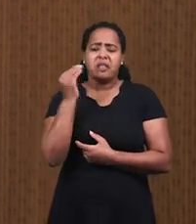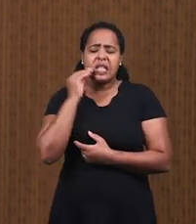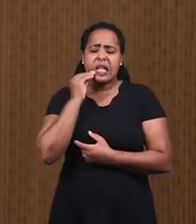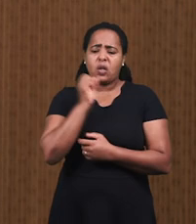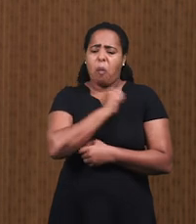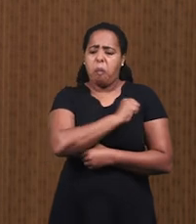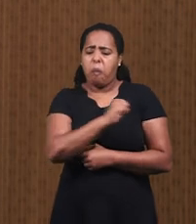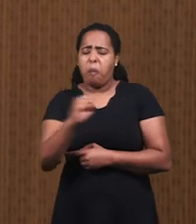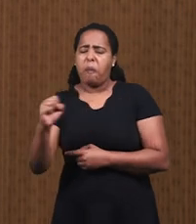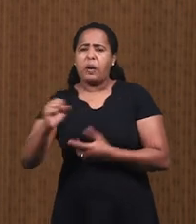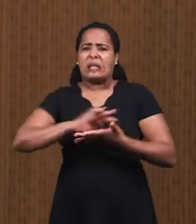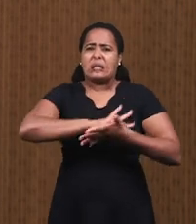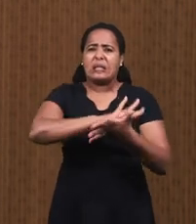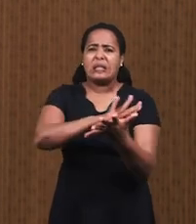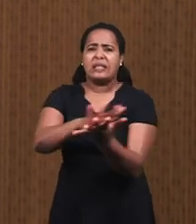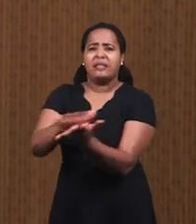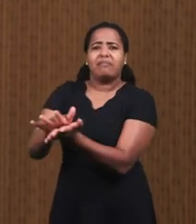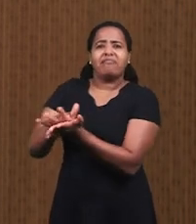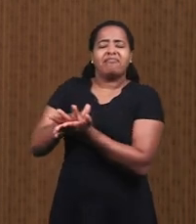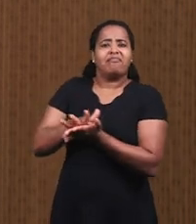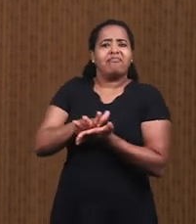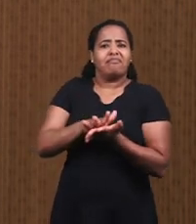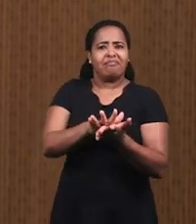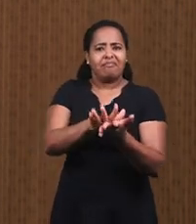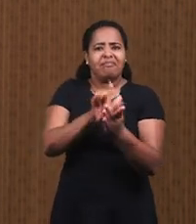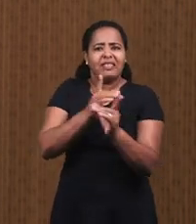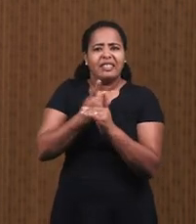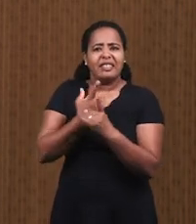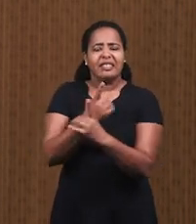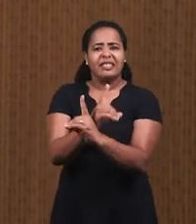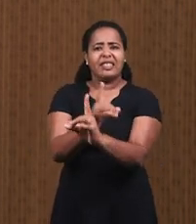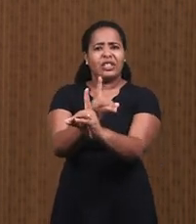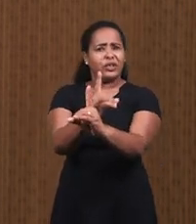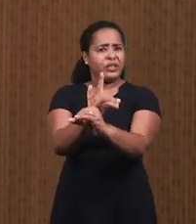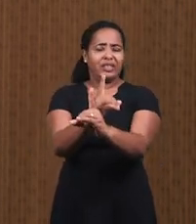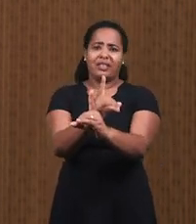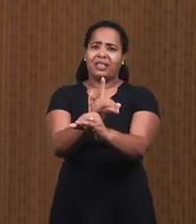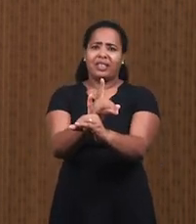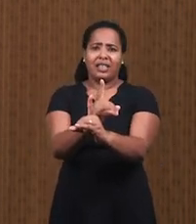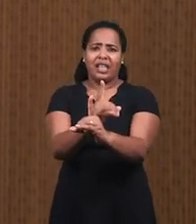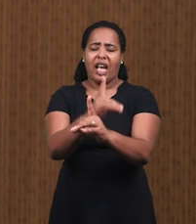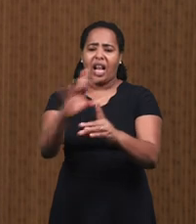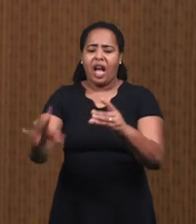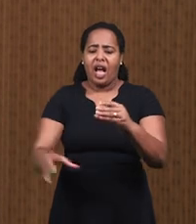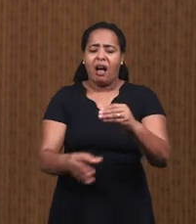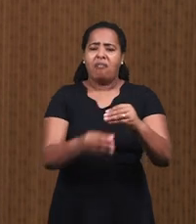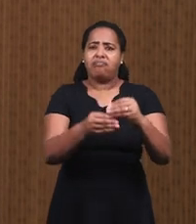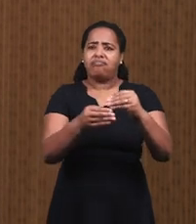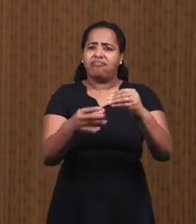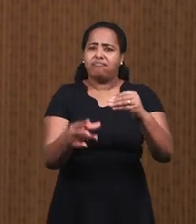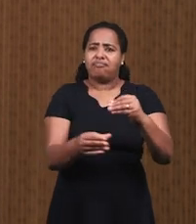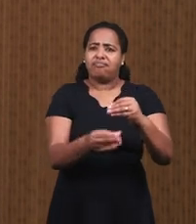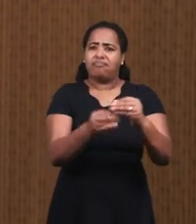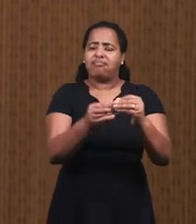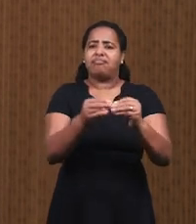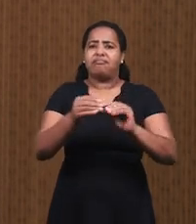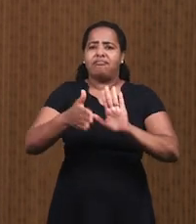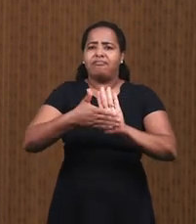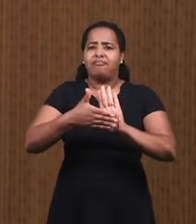я буду убивать церковь. Он пытался уничтожить церковь, чтобы уничтожить доктрину.